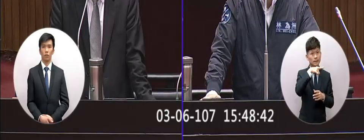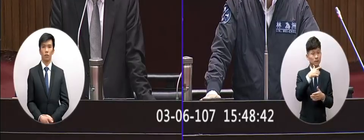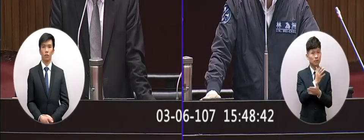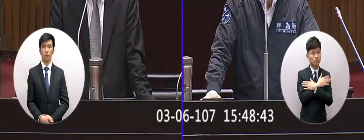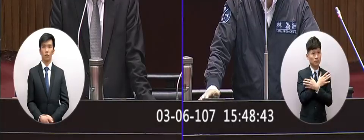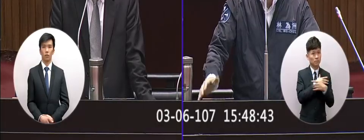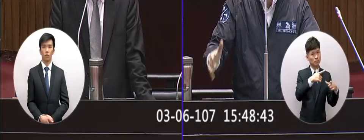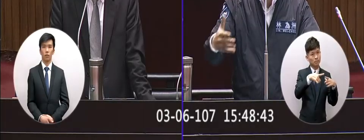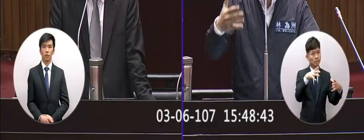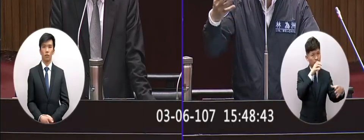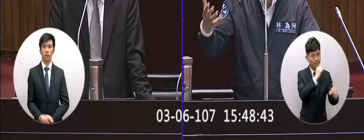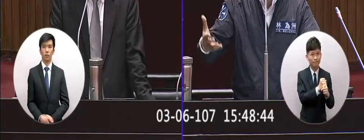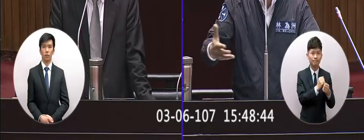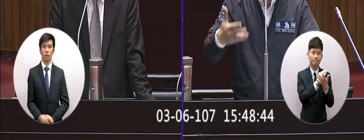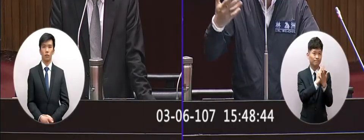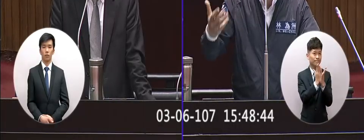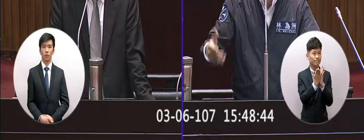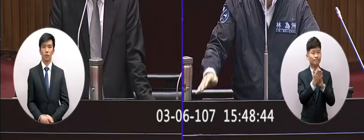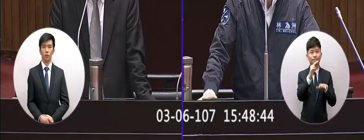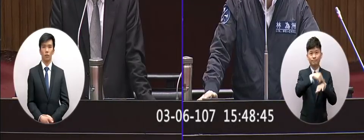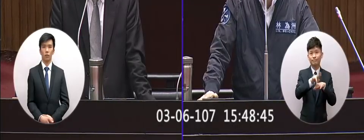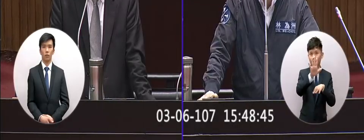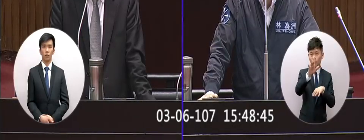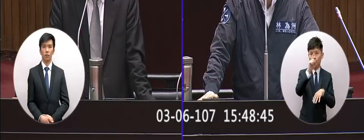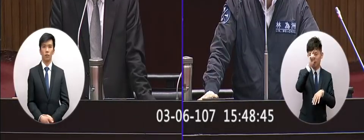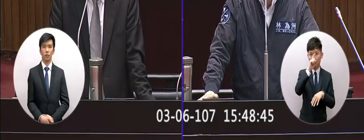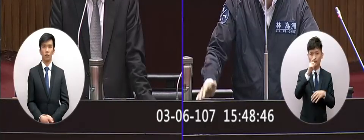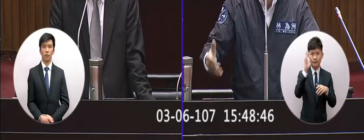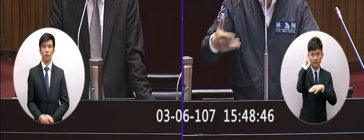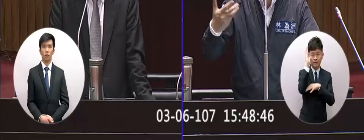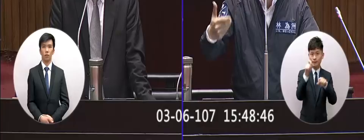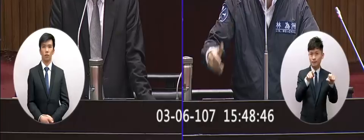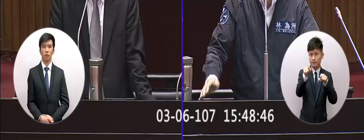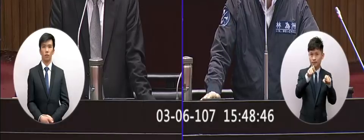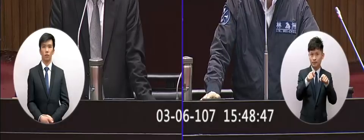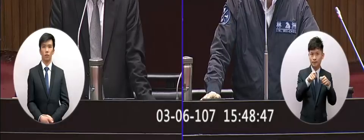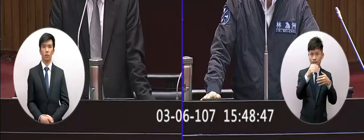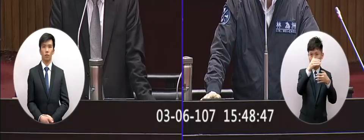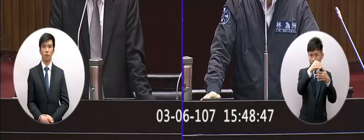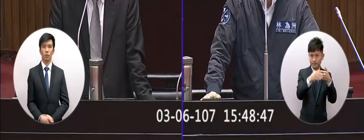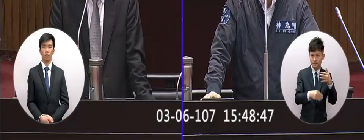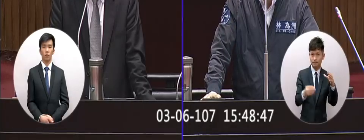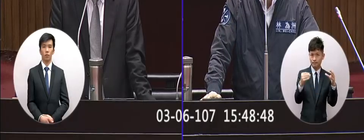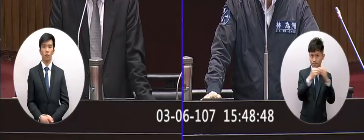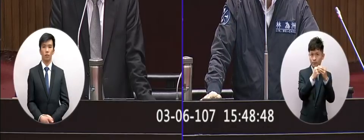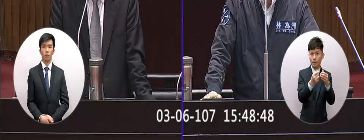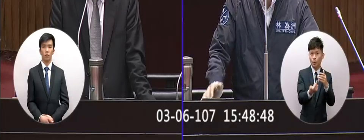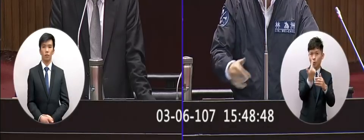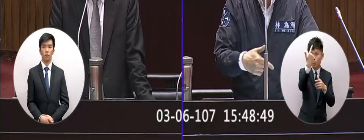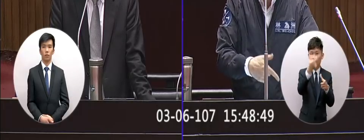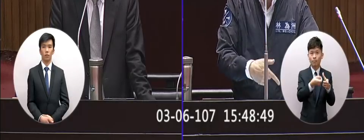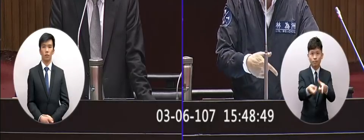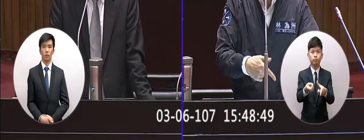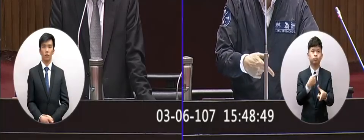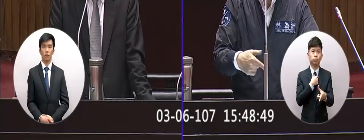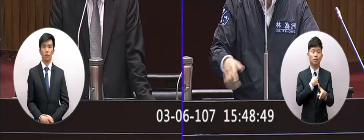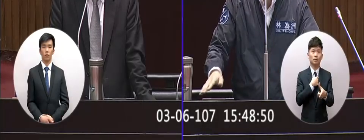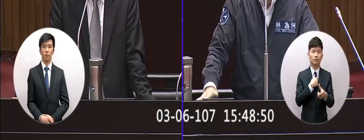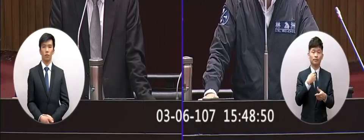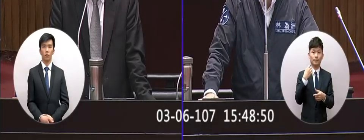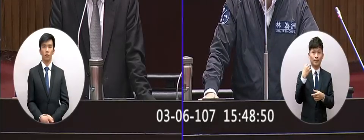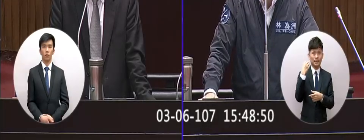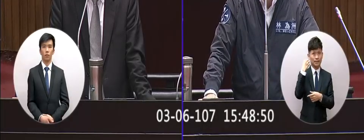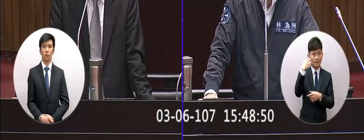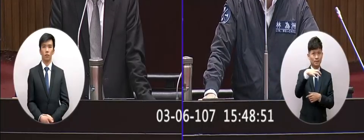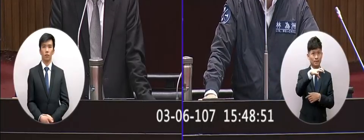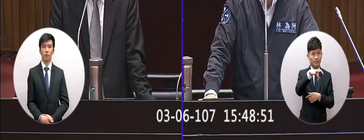哈？那我们希望你们这个整体的政策赶快出台哈，对于这些新兴的地